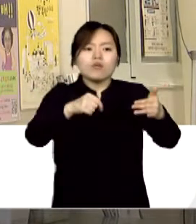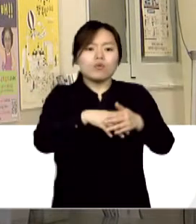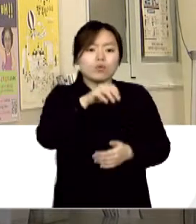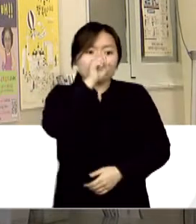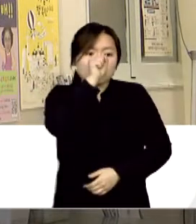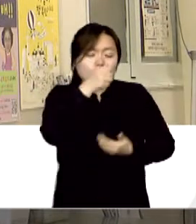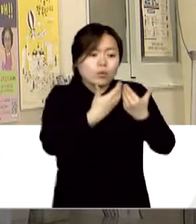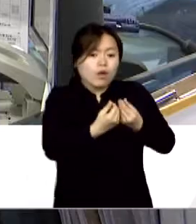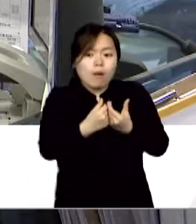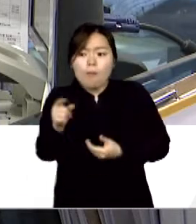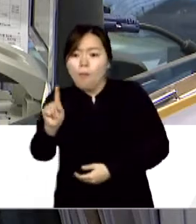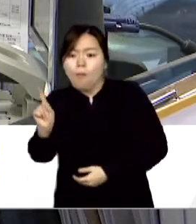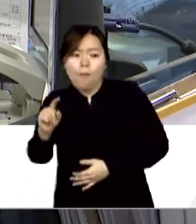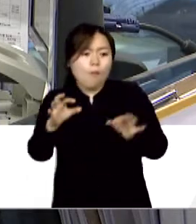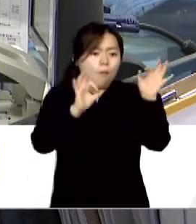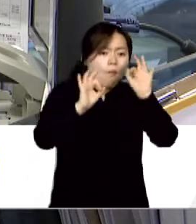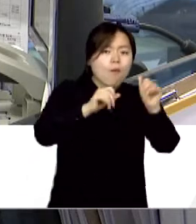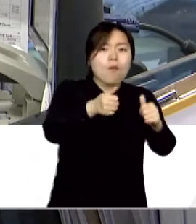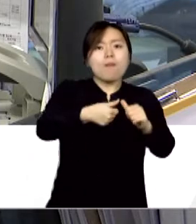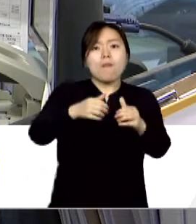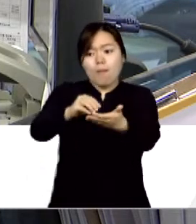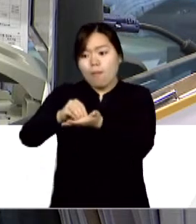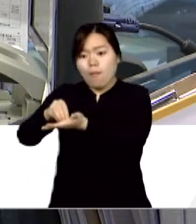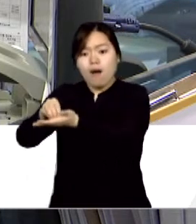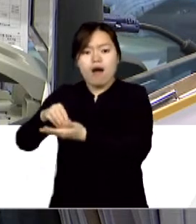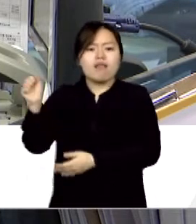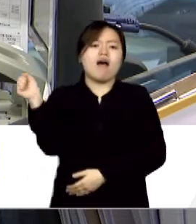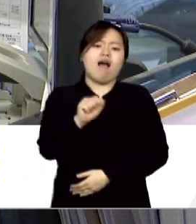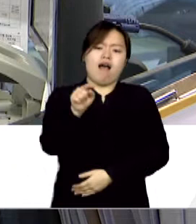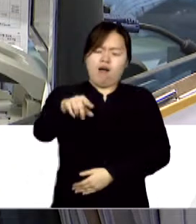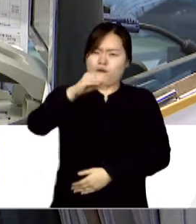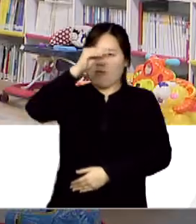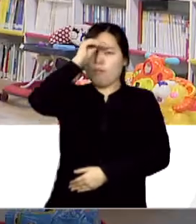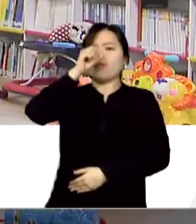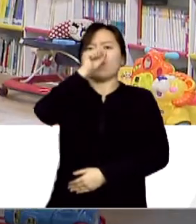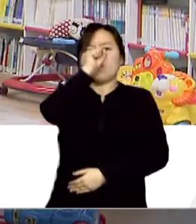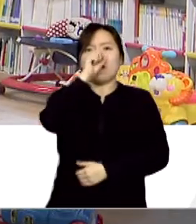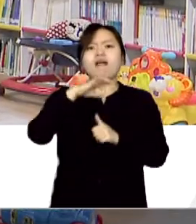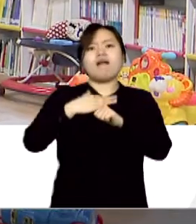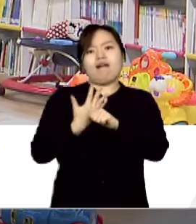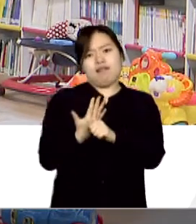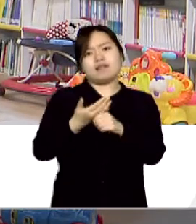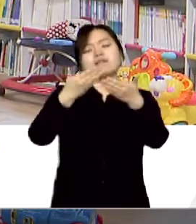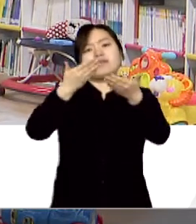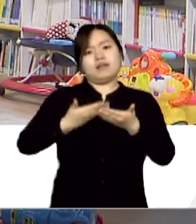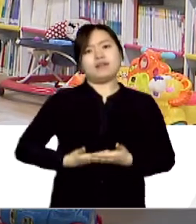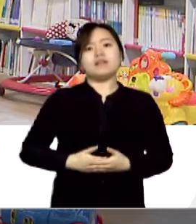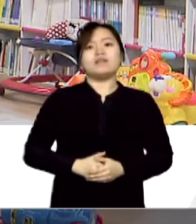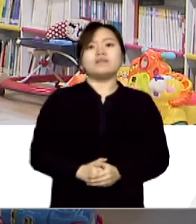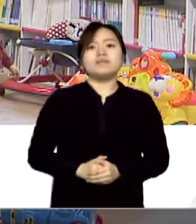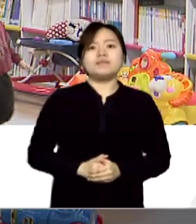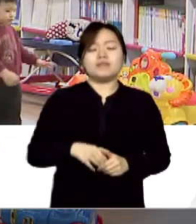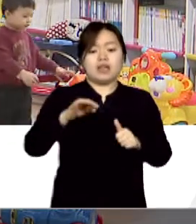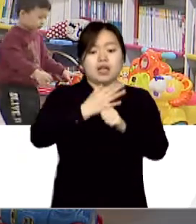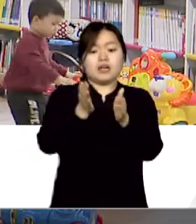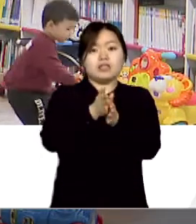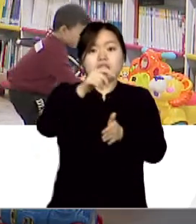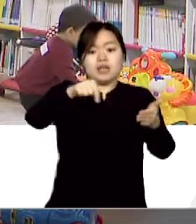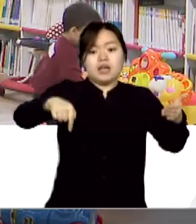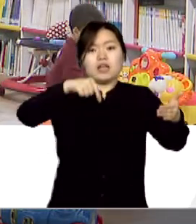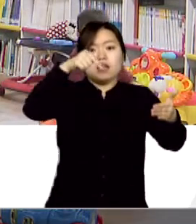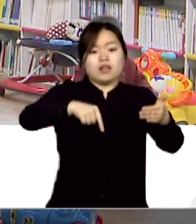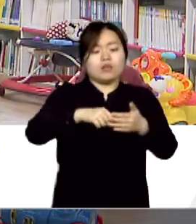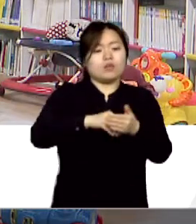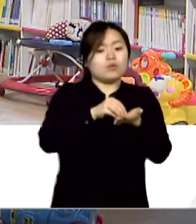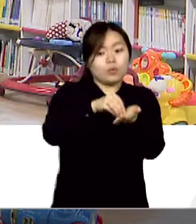우수 사례를 발굴해 발전적 사업 추진 모델을 구축하고 있습니다. 안양시 육아종합지원센터가 이번